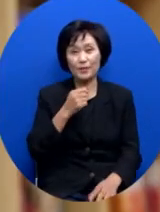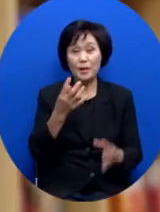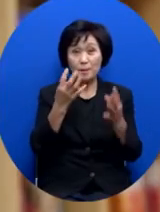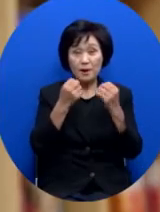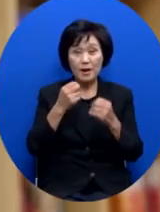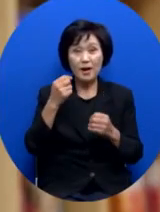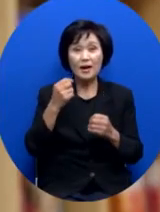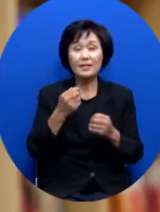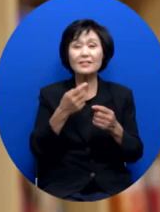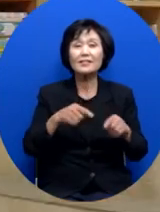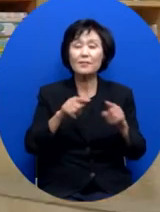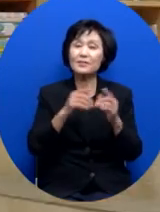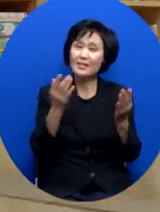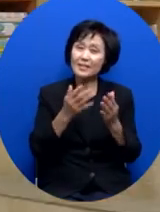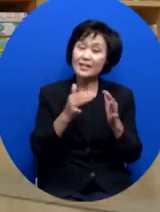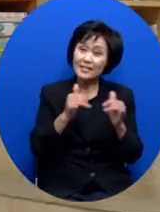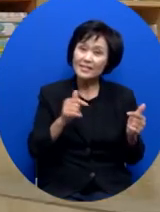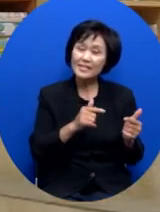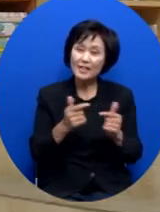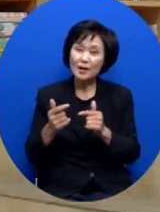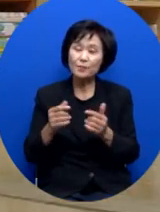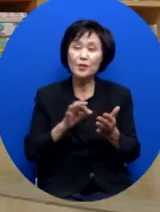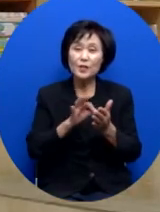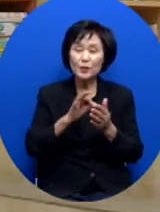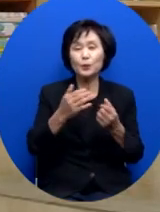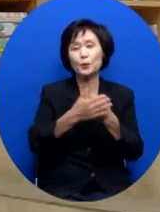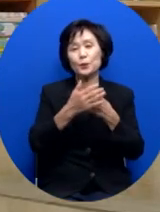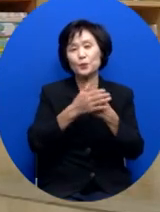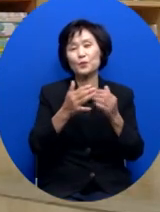재정적으로 보안 보호자들이 많이 생겨 나기를 바라고 있습니다